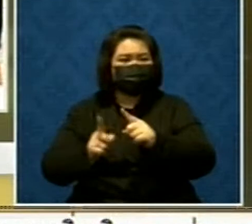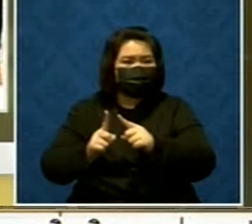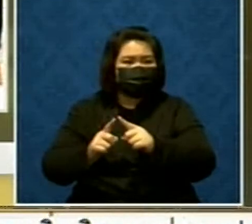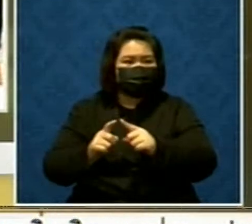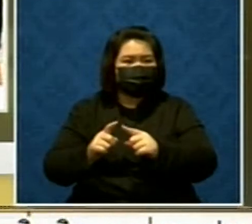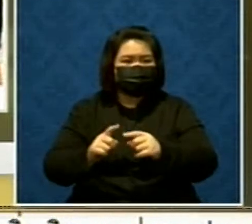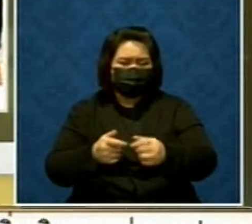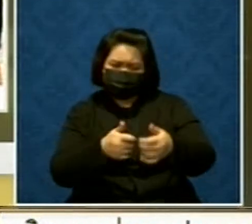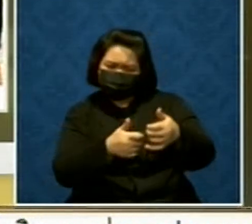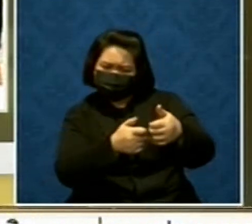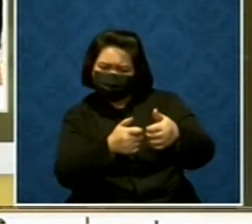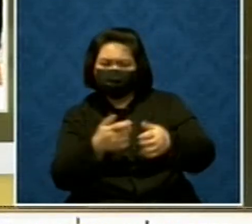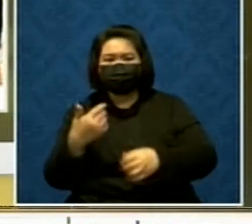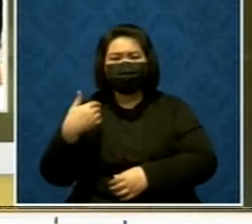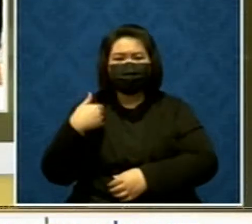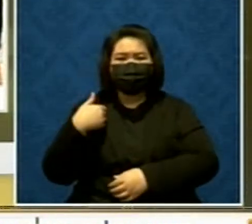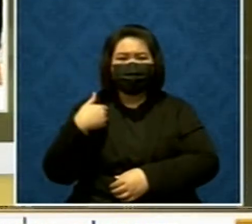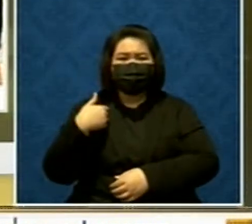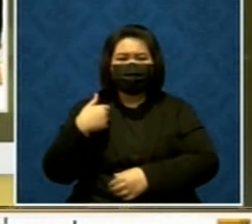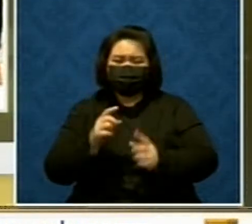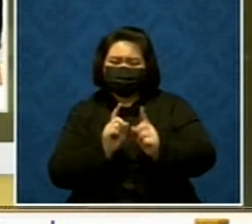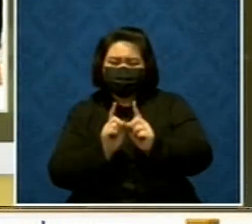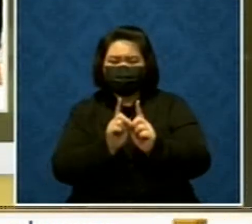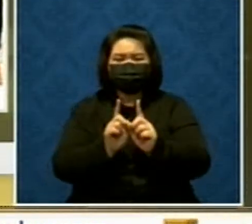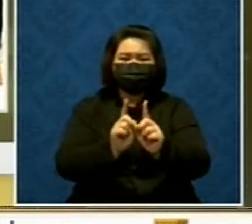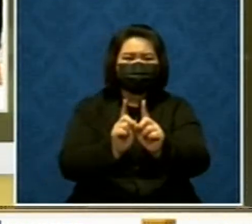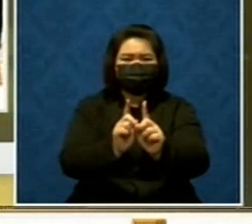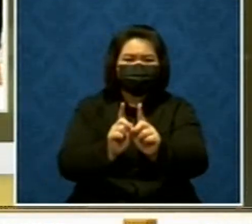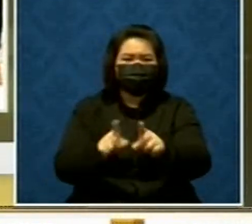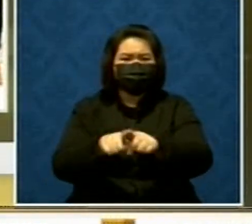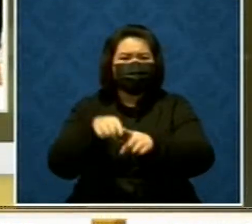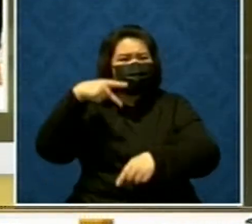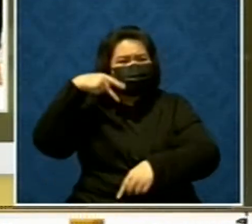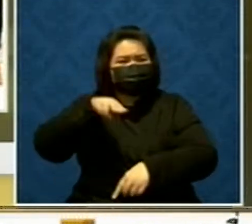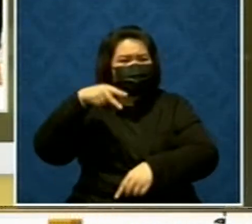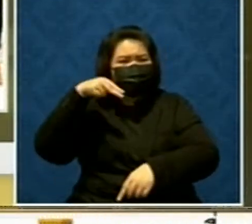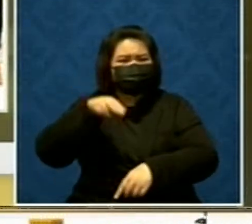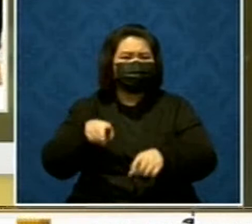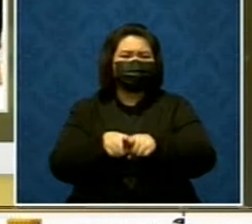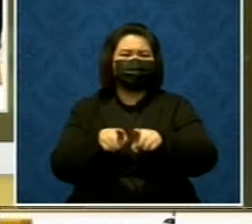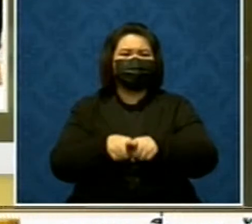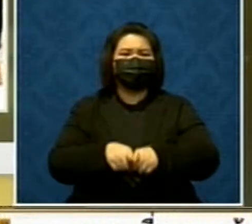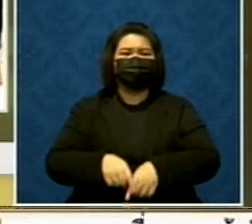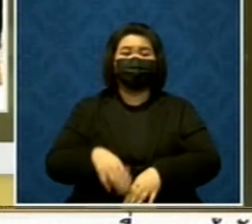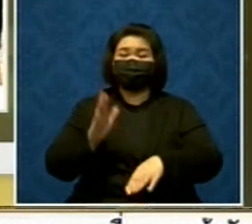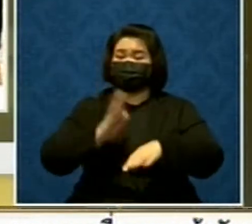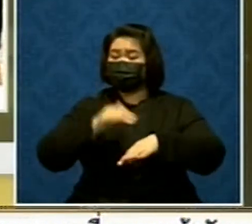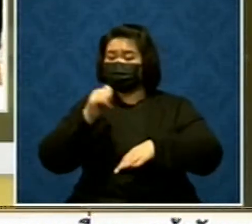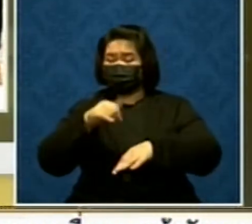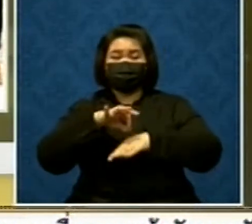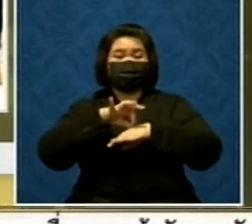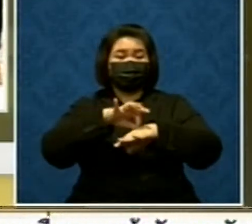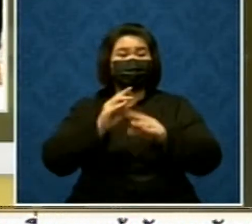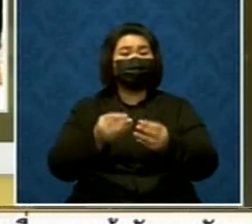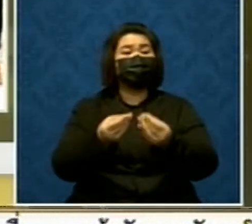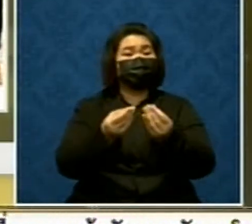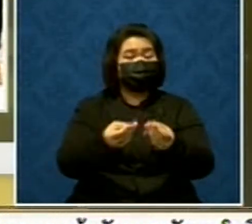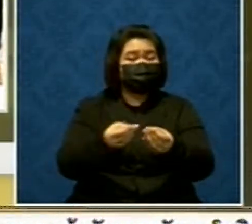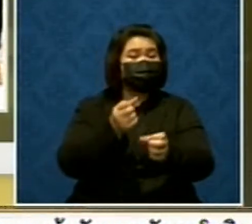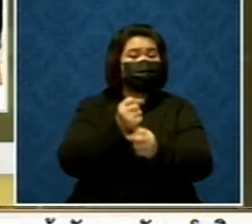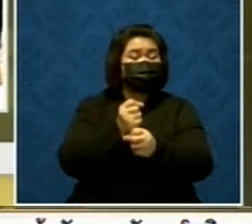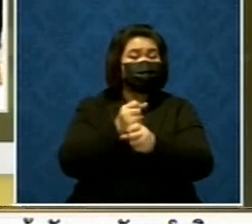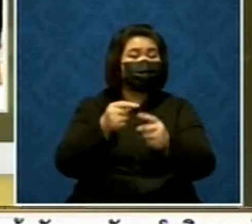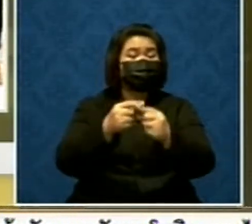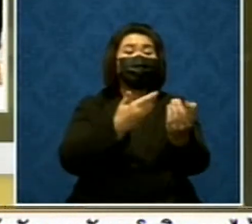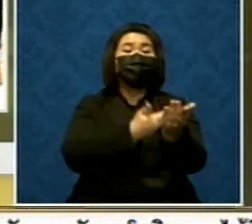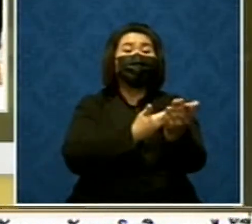นี่คนนี้จุดไฟชักให้เดินเป็นฝาแฝดเลยเก่งกาจขนาดแต่งตั้งให้ไปดูแลเรื่องสล